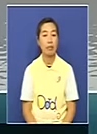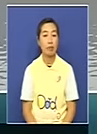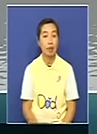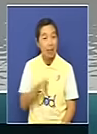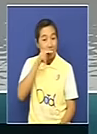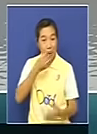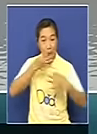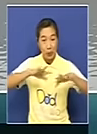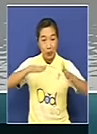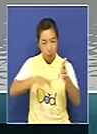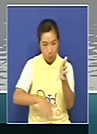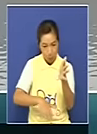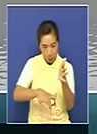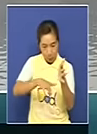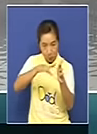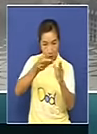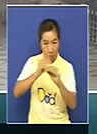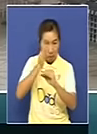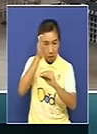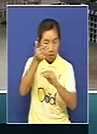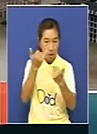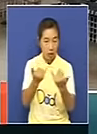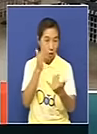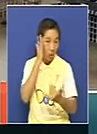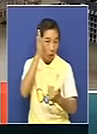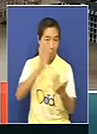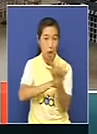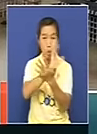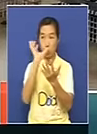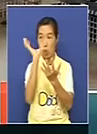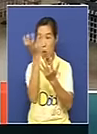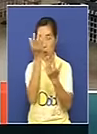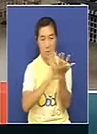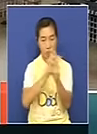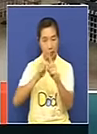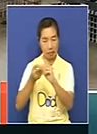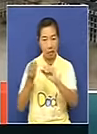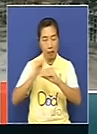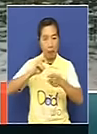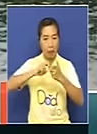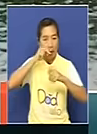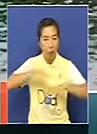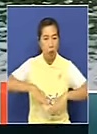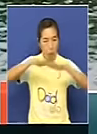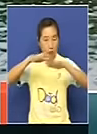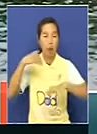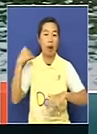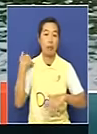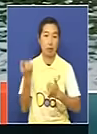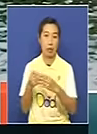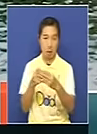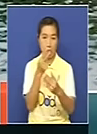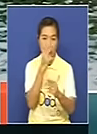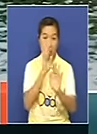ดับน้ำทะเลที่สูงขึ้นในอนาคตนะครับส่งผลทำให้ทั่วโลกจะเจอผลกระทบจากอุทกภัยเพิ่มขึ้นถึง3เท่าวันนี้นาวเวทเทอร์จะพาไปชมภ